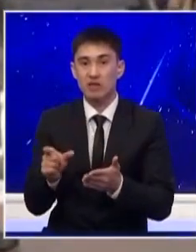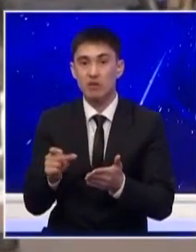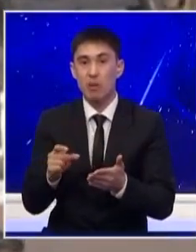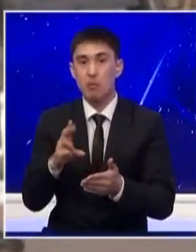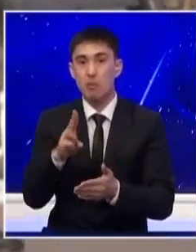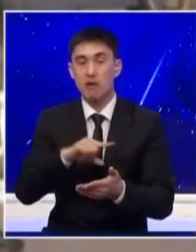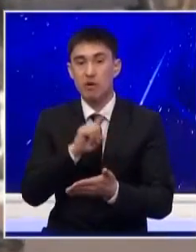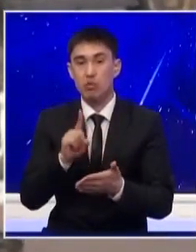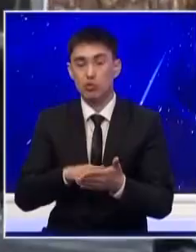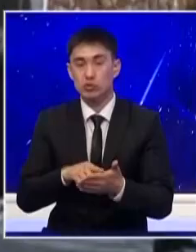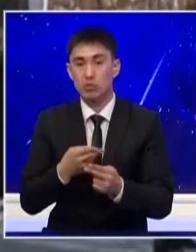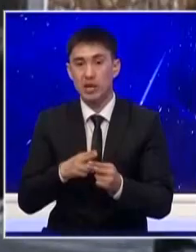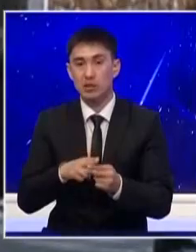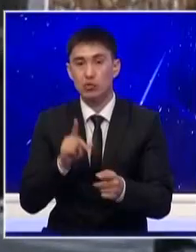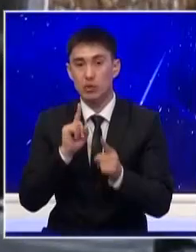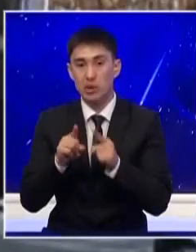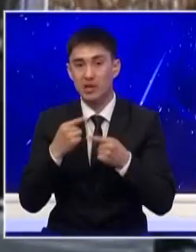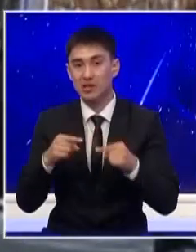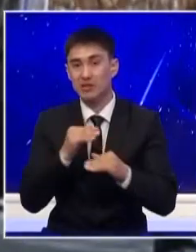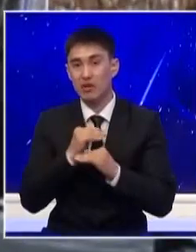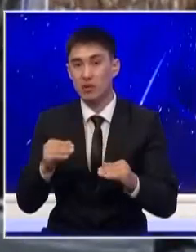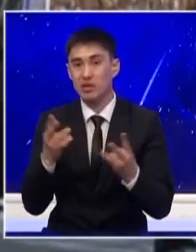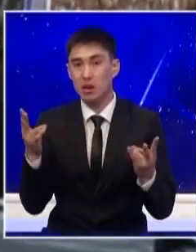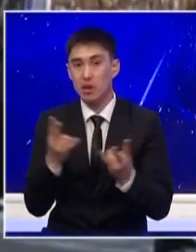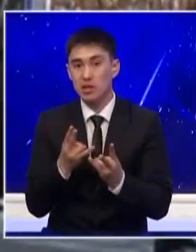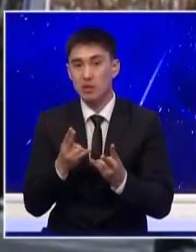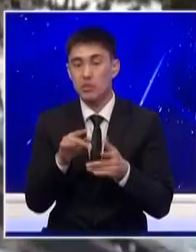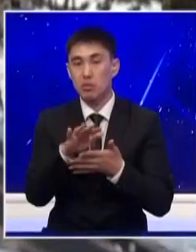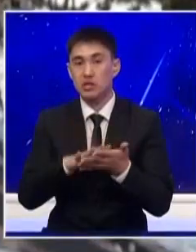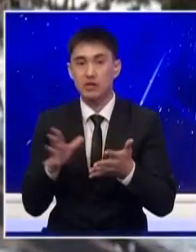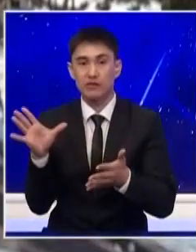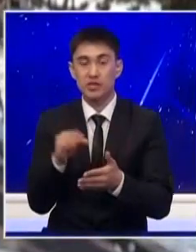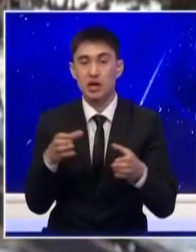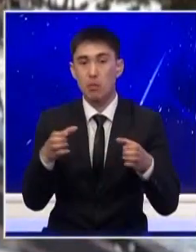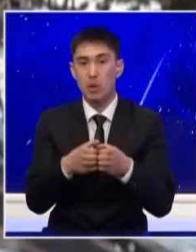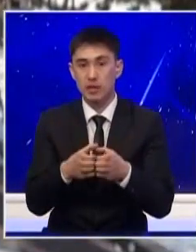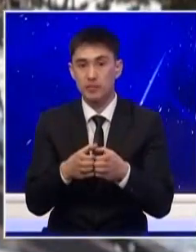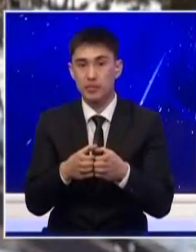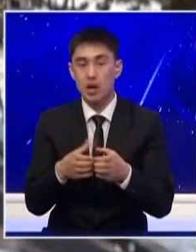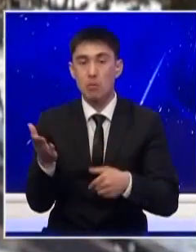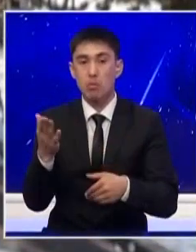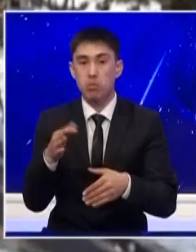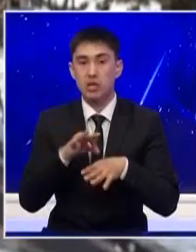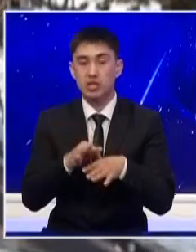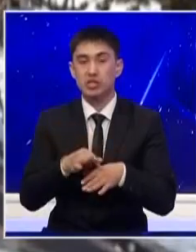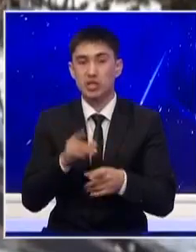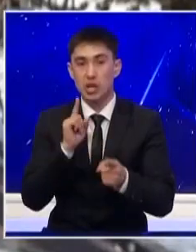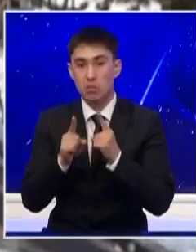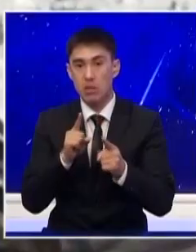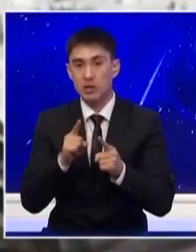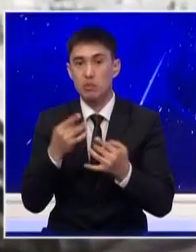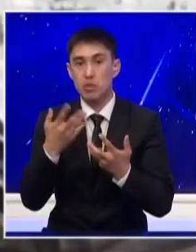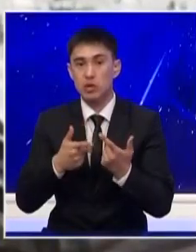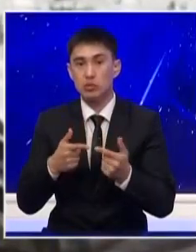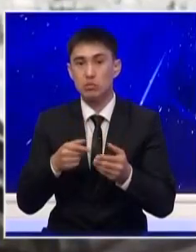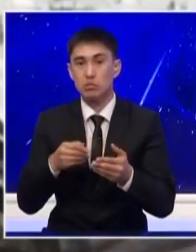ключевым вопросам. Поэтому дебаты разного формата необходимы на протяжении всей кампании. Прошедшие дебаты между представителями